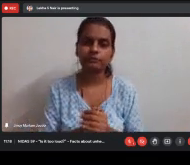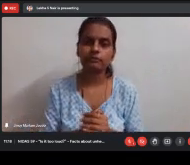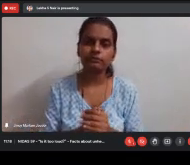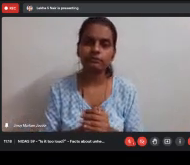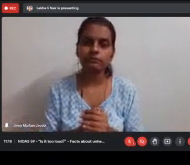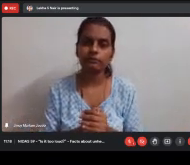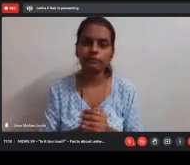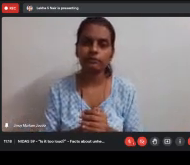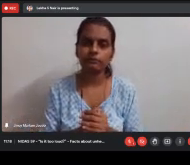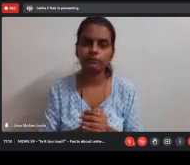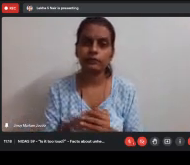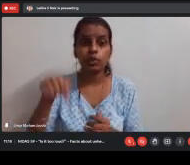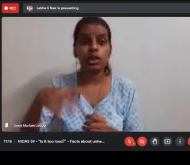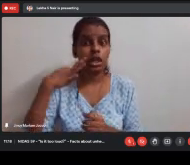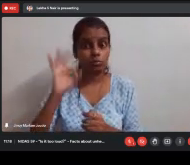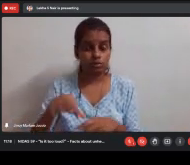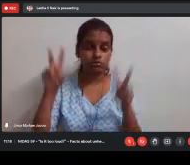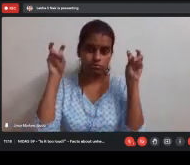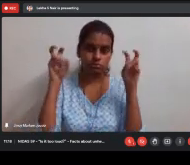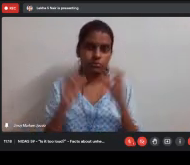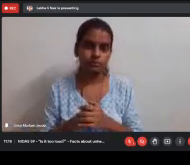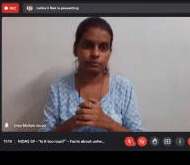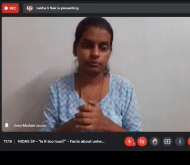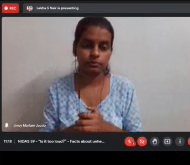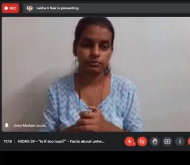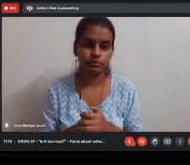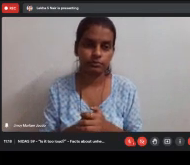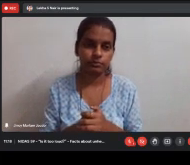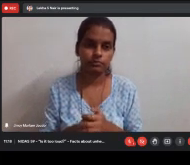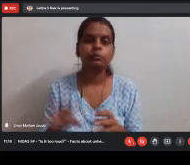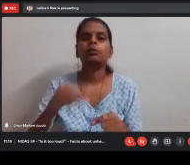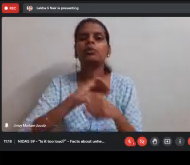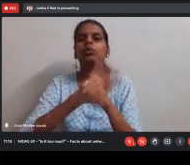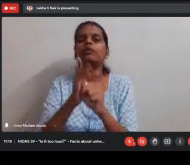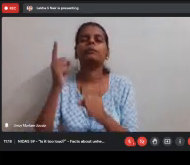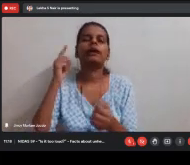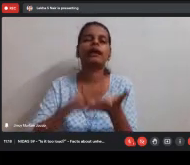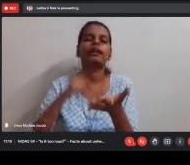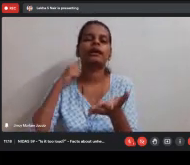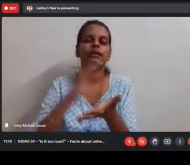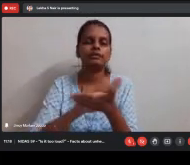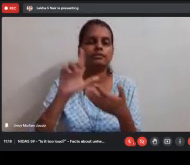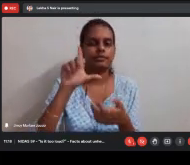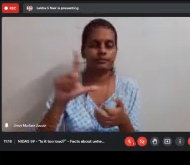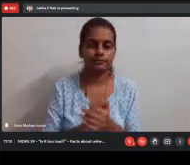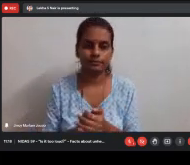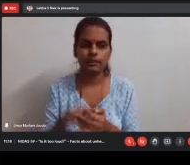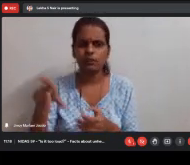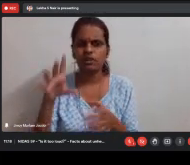ചിലവ്, അവരുടെ ക്വാളിറ്റി ഓഫ് ലൈഫ്, അവരുടെ ജീവിതത്തിന്റെ ആ ഒരു ക്വാളിറ്റി എന്ന് പറയുന്നതിനെയൊക്കെ